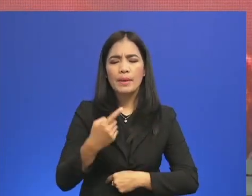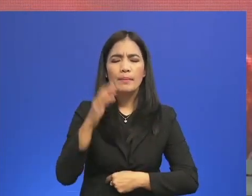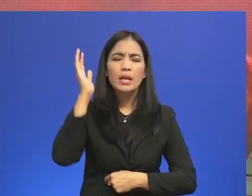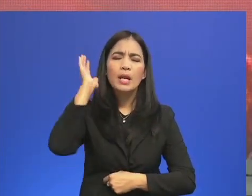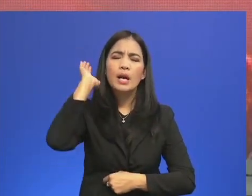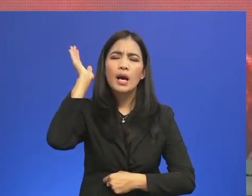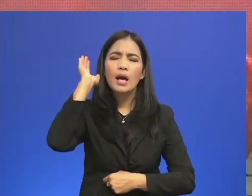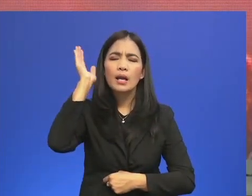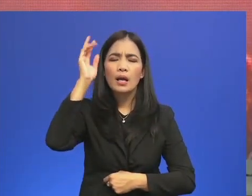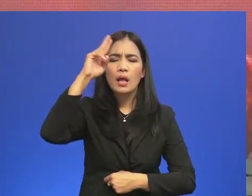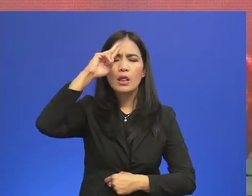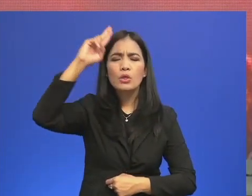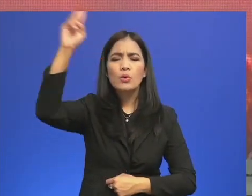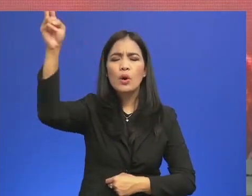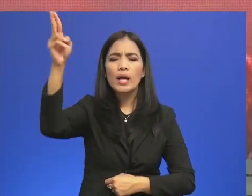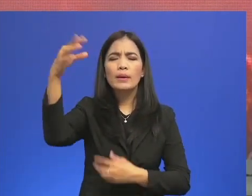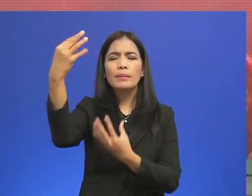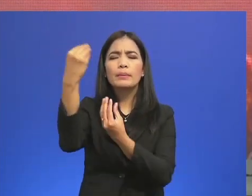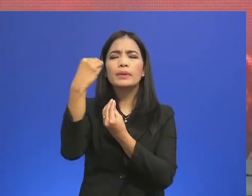Tuhan berbicara.